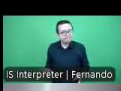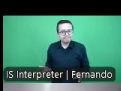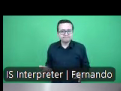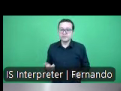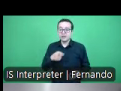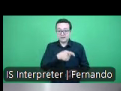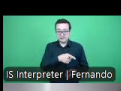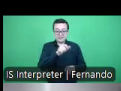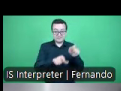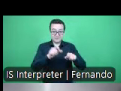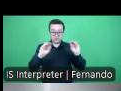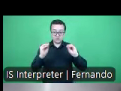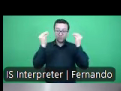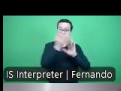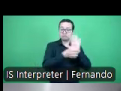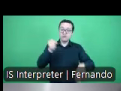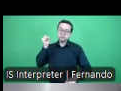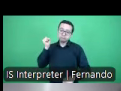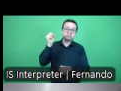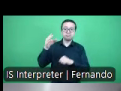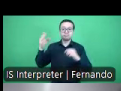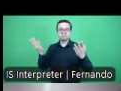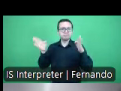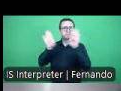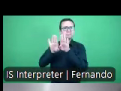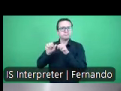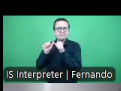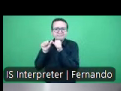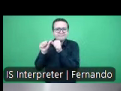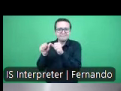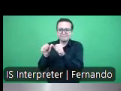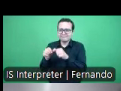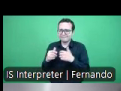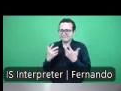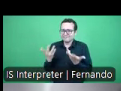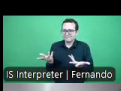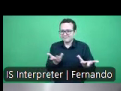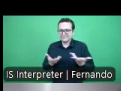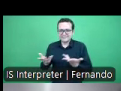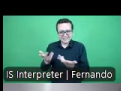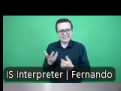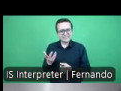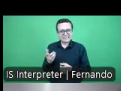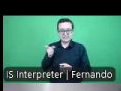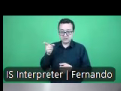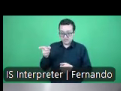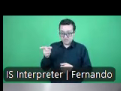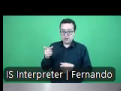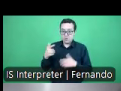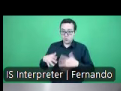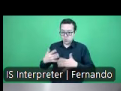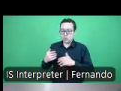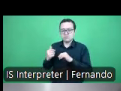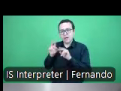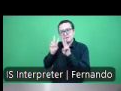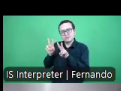even hingga saat already ini there dia since it masih was berada established di from dalam panti, 2001. terisolasi, He was still dibantai, there up dan until kemudian now, sangat